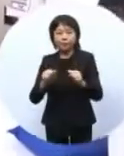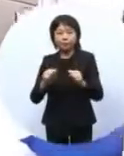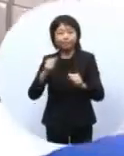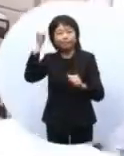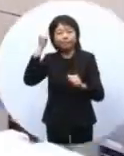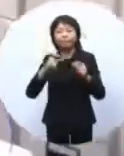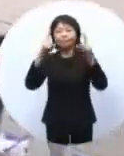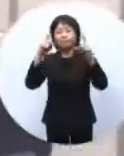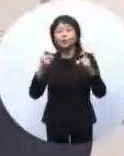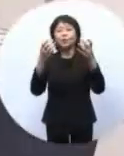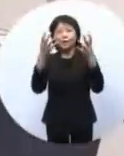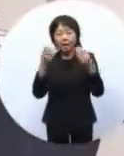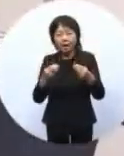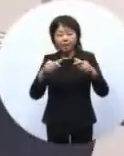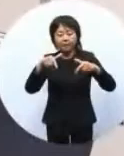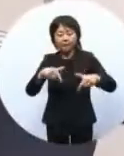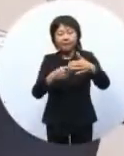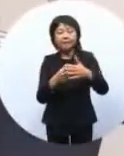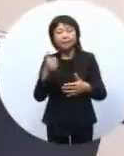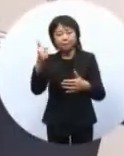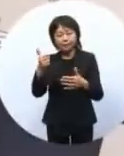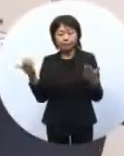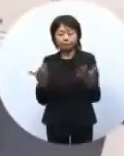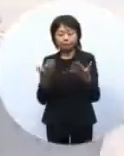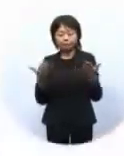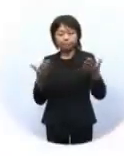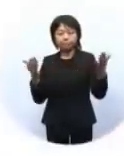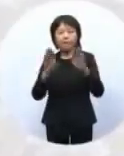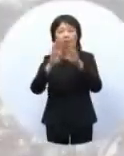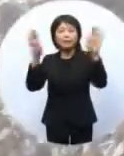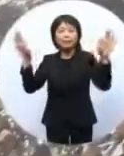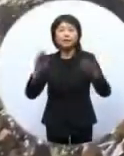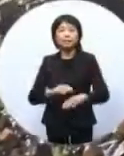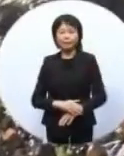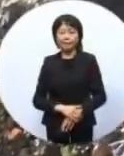り、西村さんの業務が始まりました。